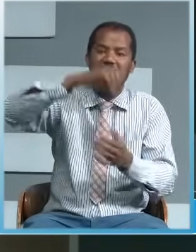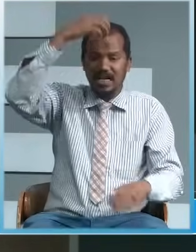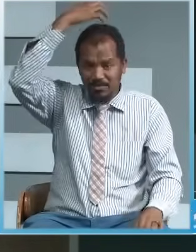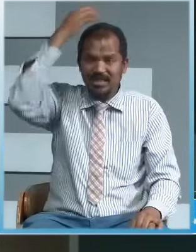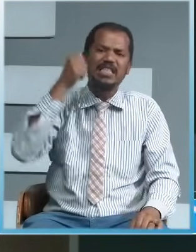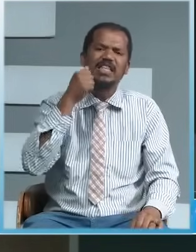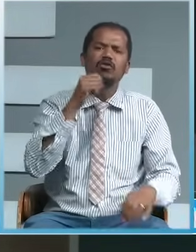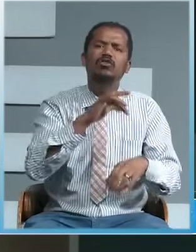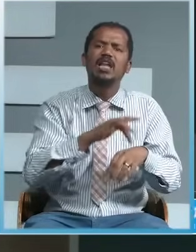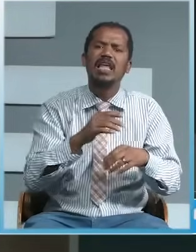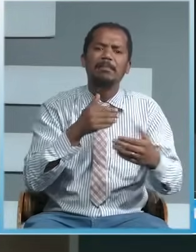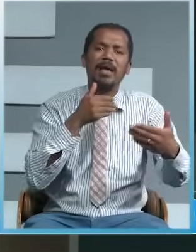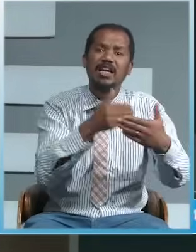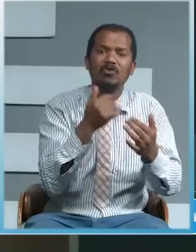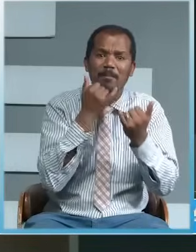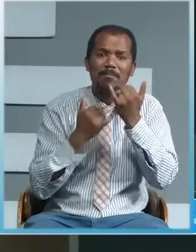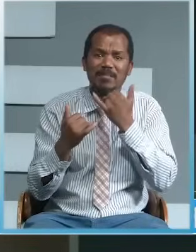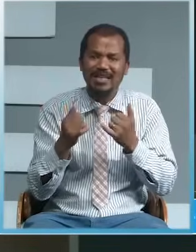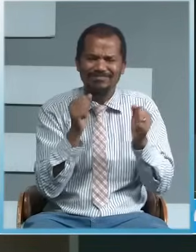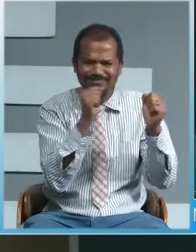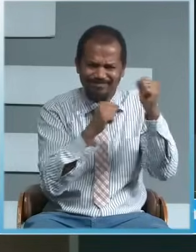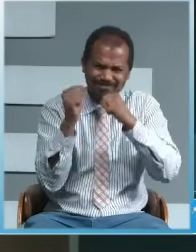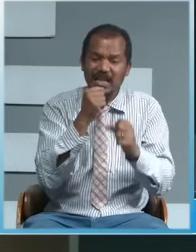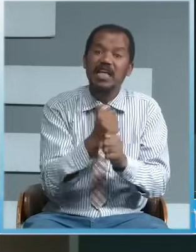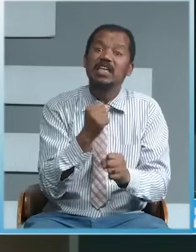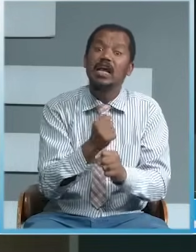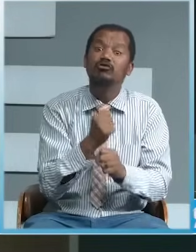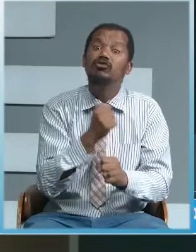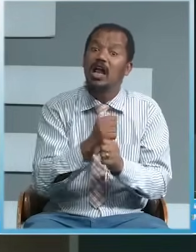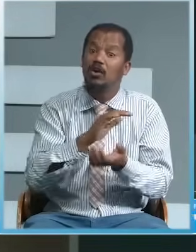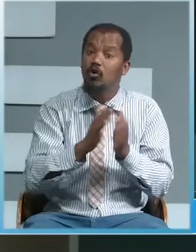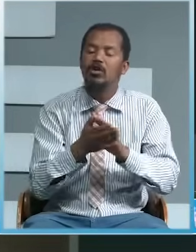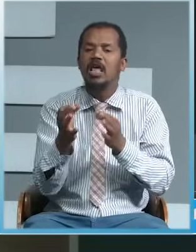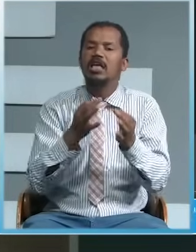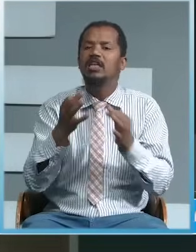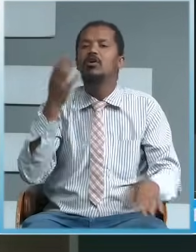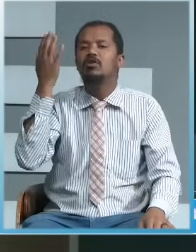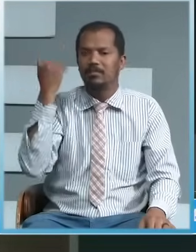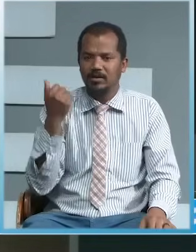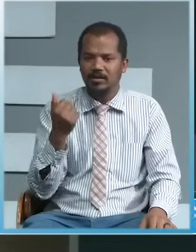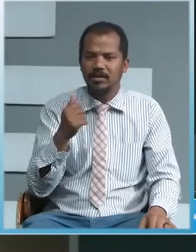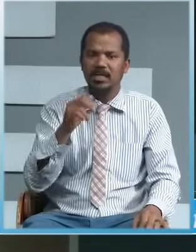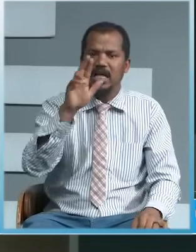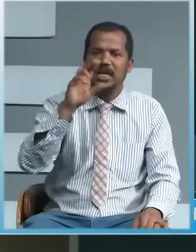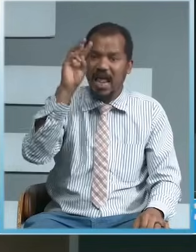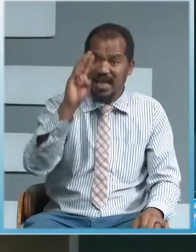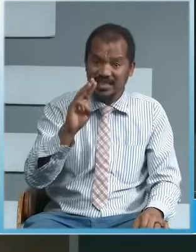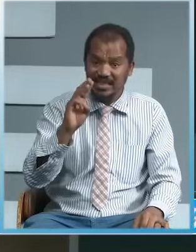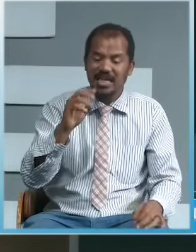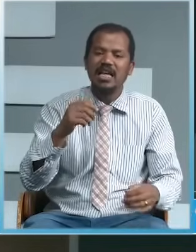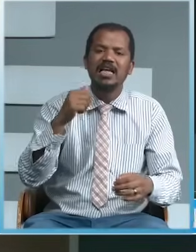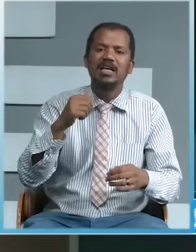የኢራን መንግስት ሴቶች ላይ የሚያደርሰውን በደል በመታገል ለሰራችው ስራ እንደሆነ ገልጸው ነበር። ቤሬት